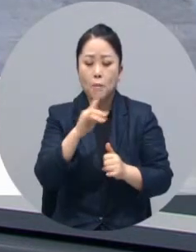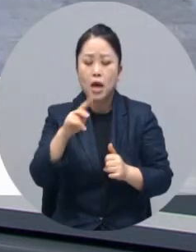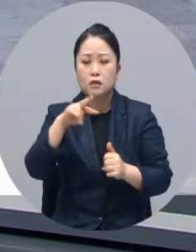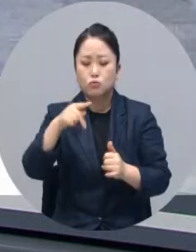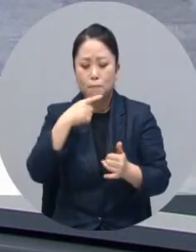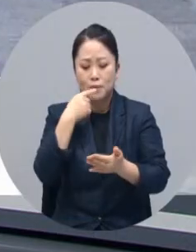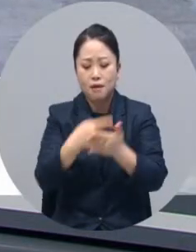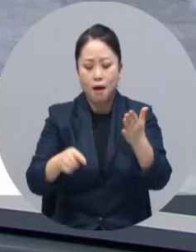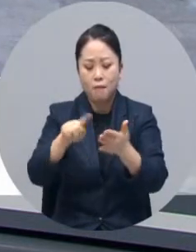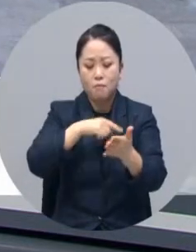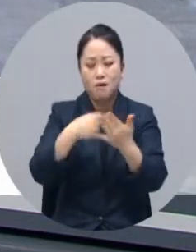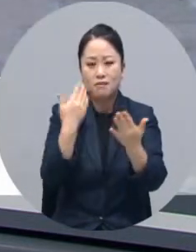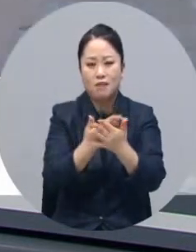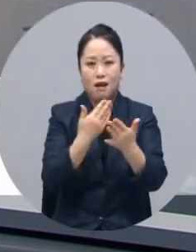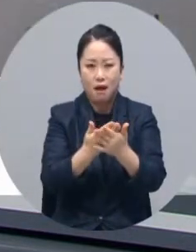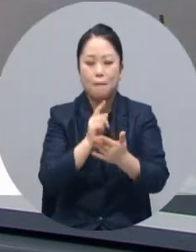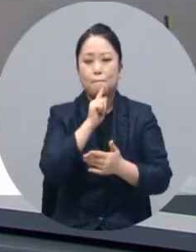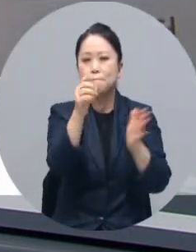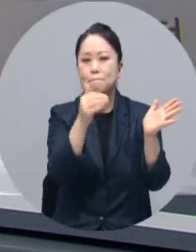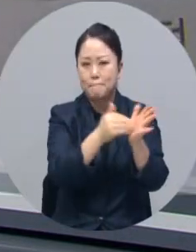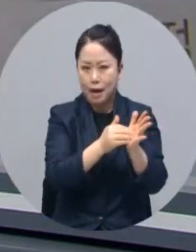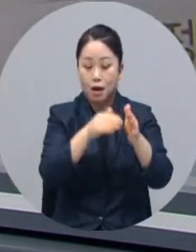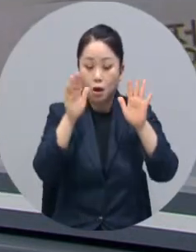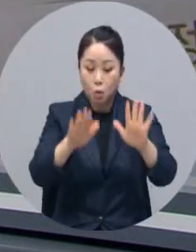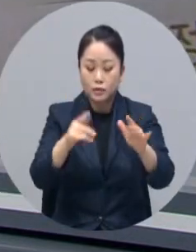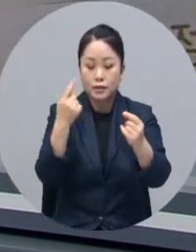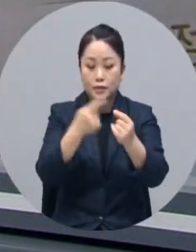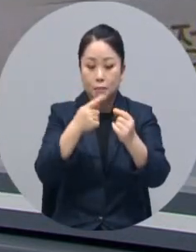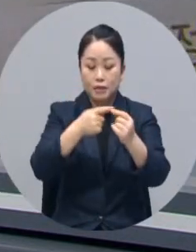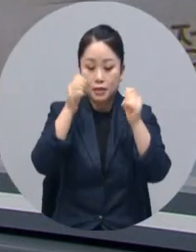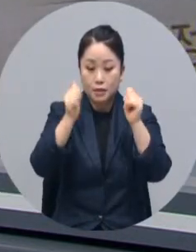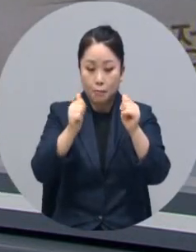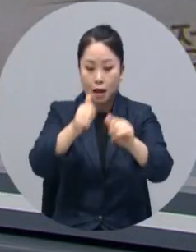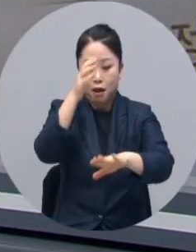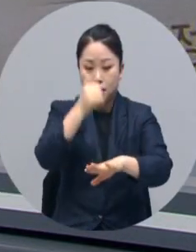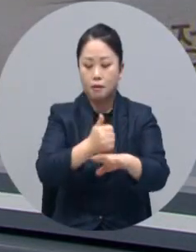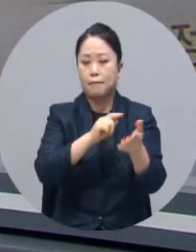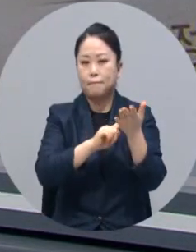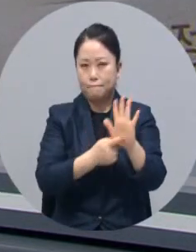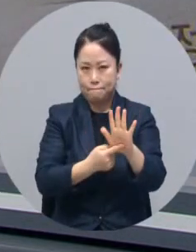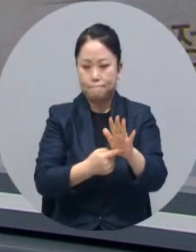제기했는데요 오늘 일심 결과가 나왔습니다 보도의 이승혁